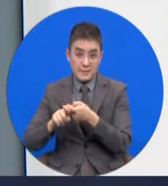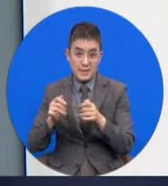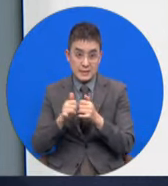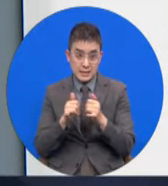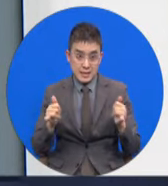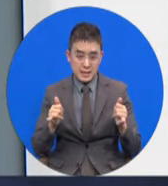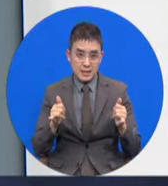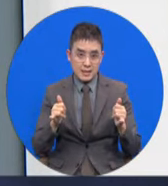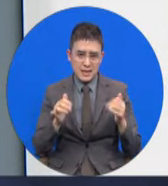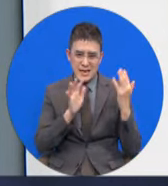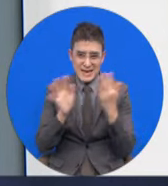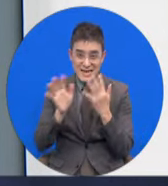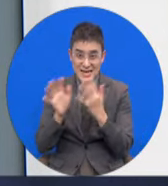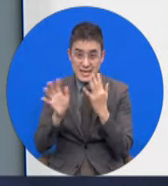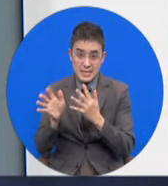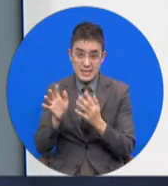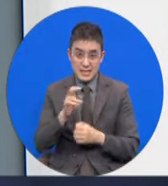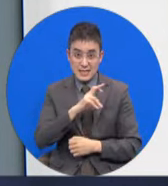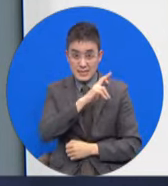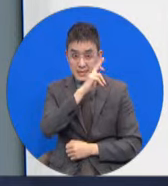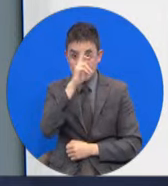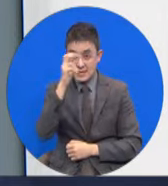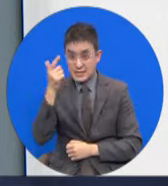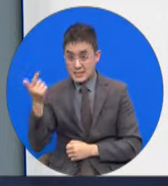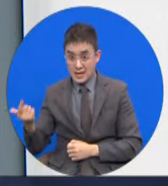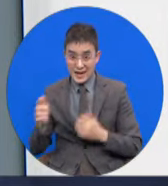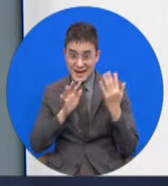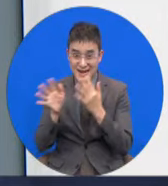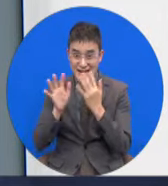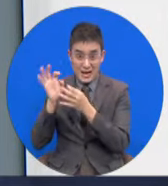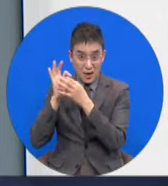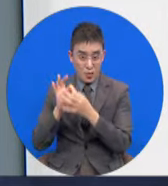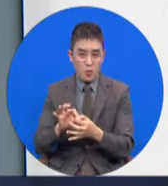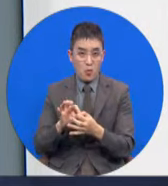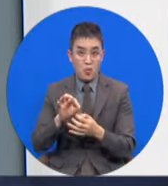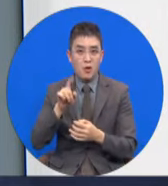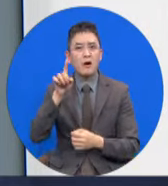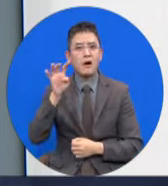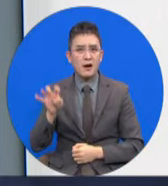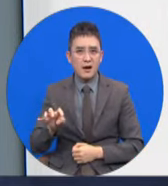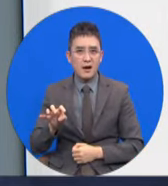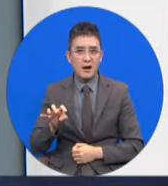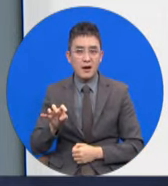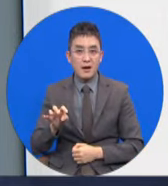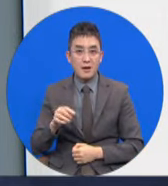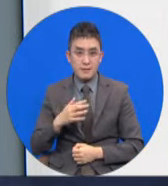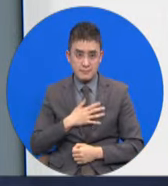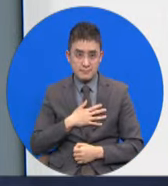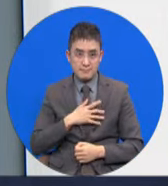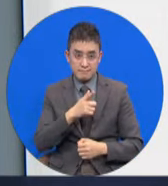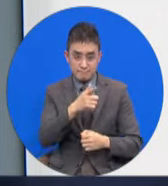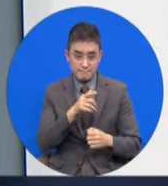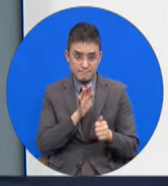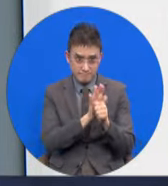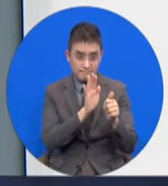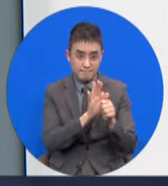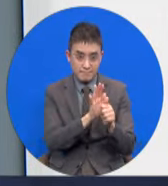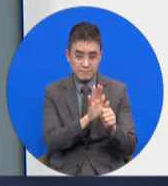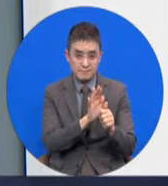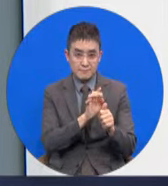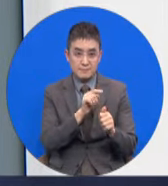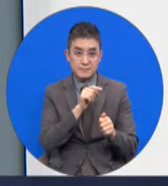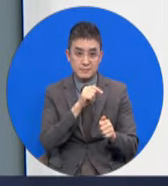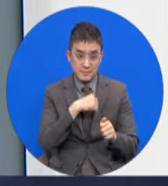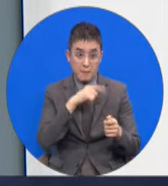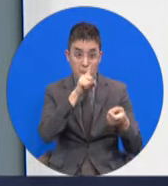마지막까지 나오는가. 결국은 선거라는 건 아주 단순한 원리입니다. 나를 지지한 사람이 투표장에 나오고 그렇죠. 상대를 지지한 사람이 투표장에 안